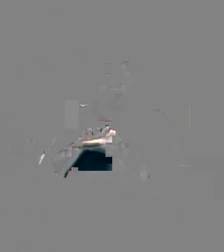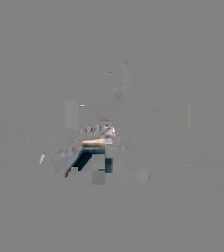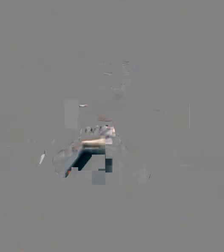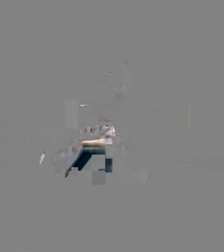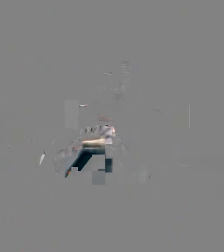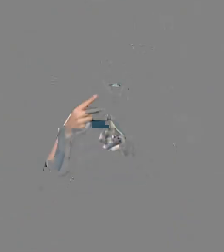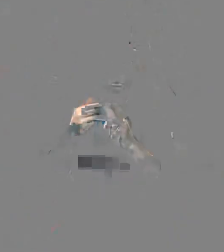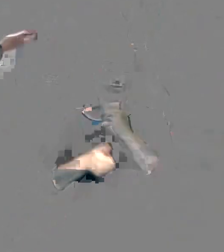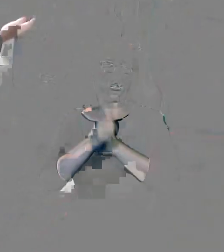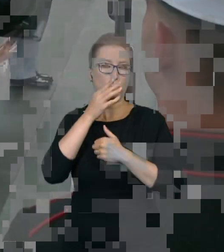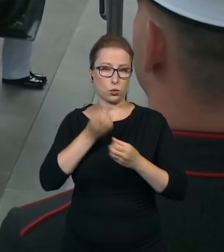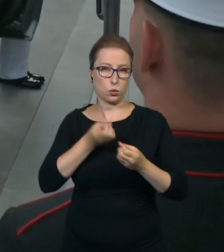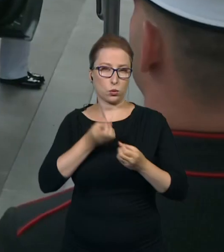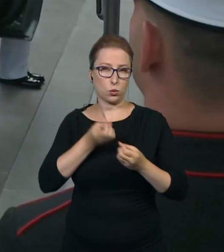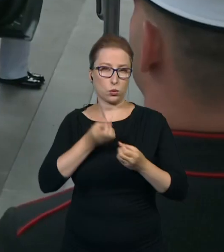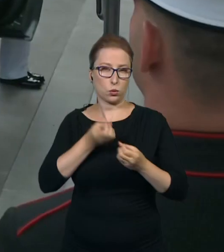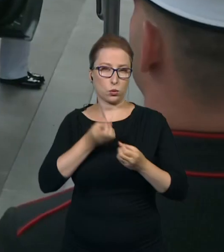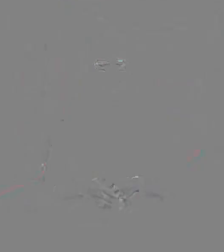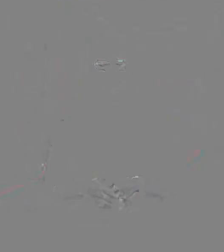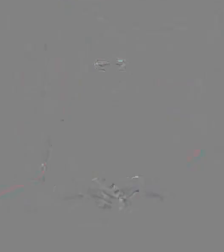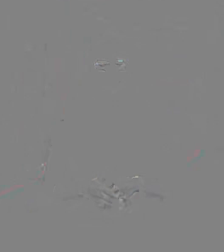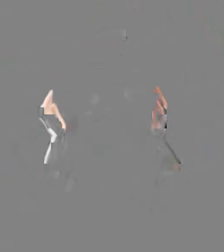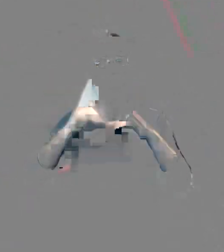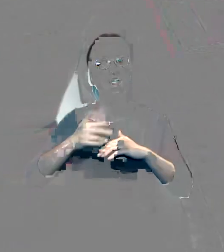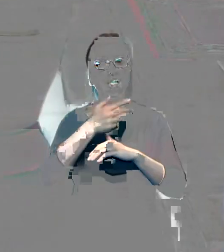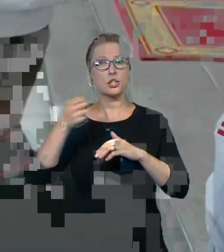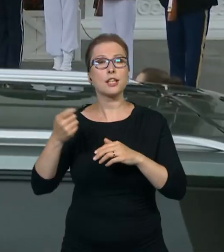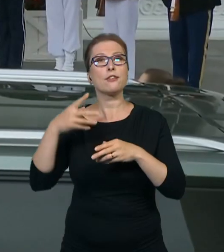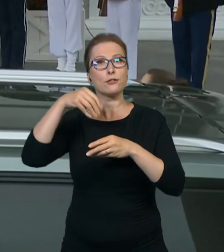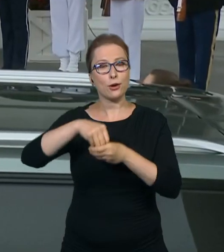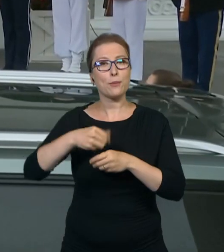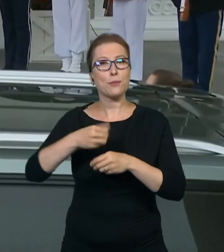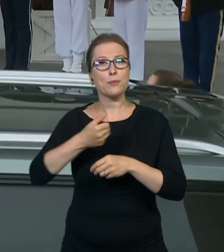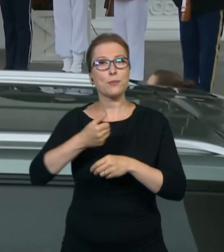sami pro český prezidentský pár